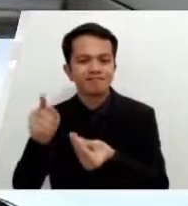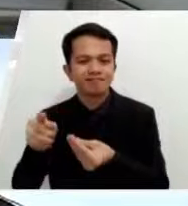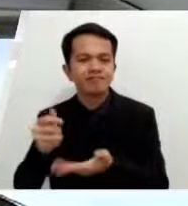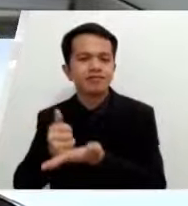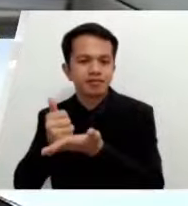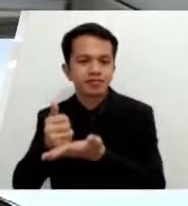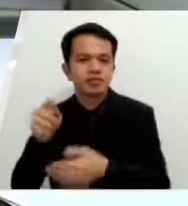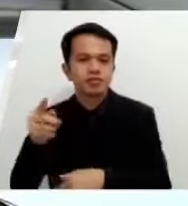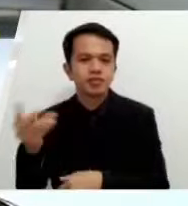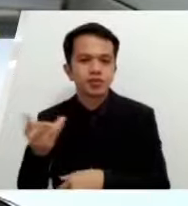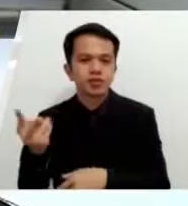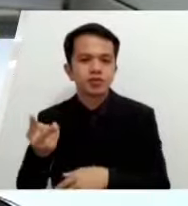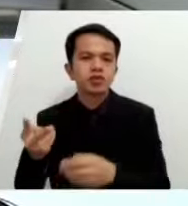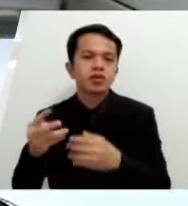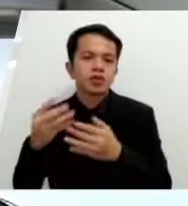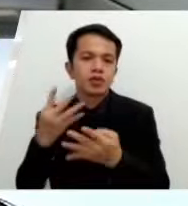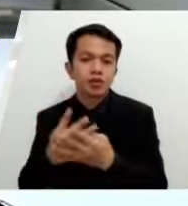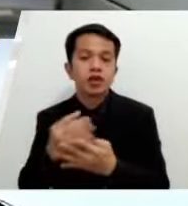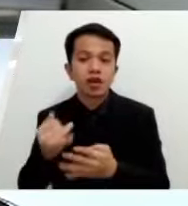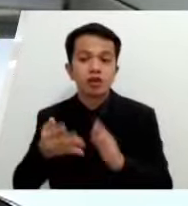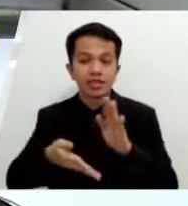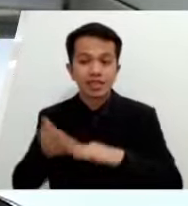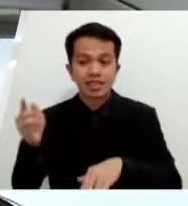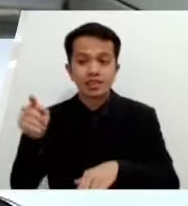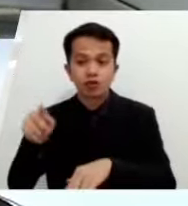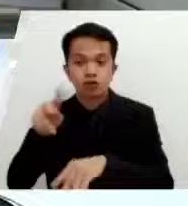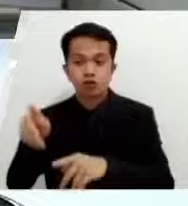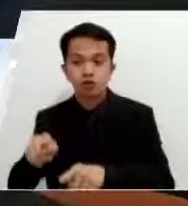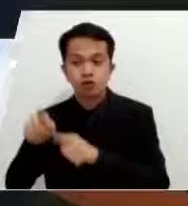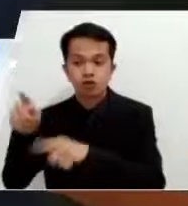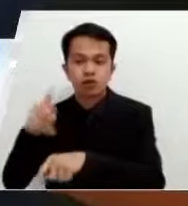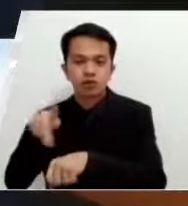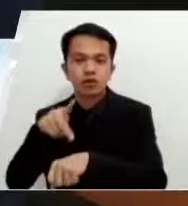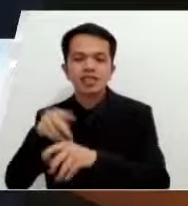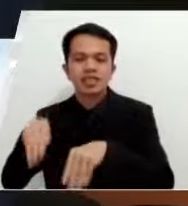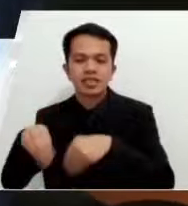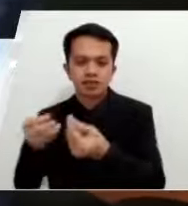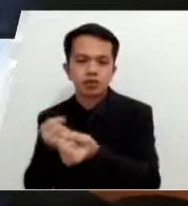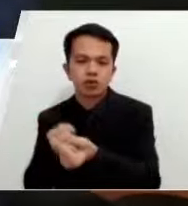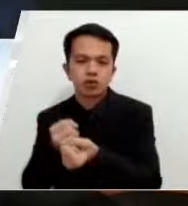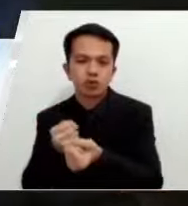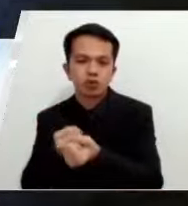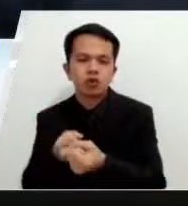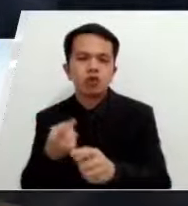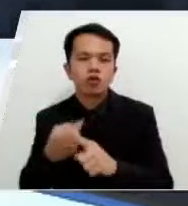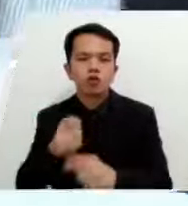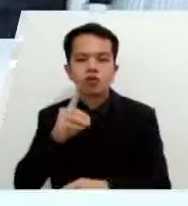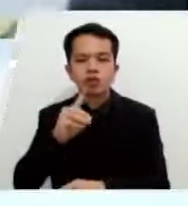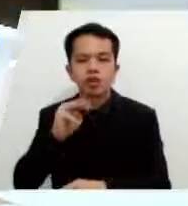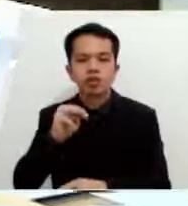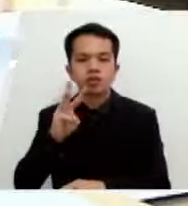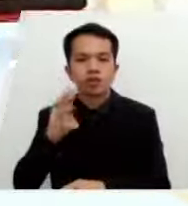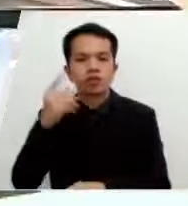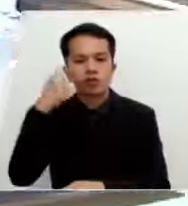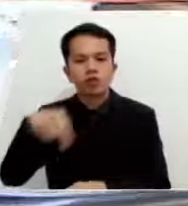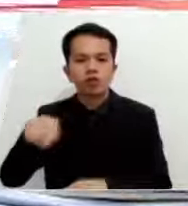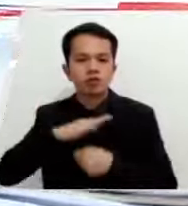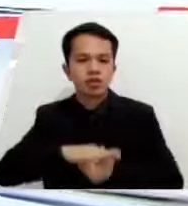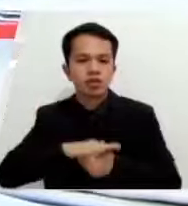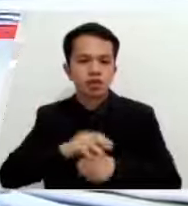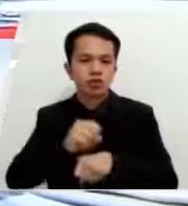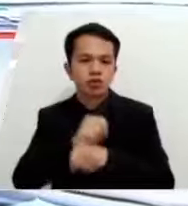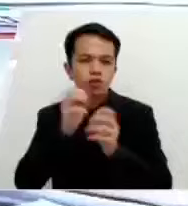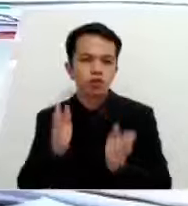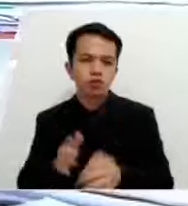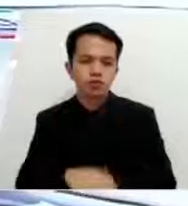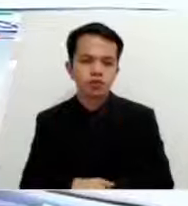kung ma-deport, bibigyan din sila ng pinansyal na tulong mula sa Action Fund ng DMW para sa mga distressed worker. Para sa